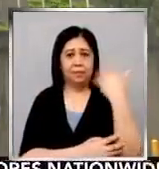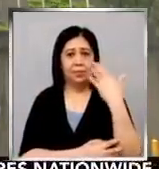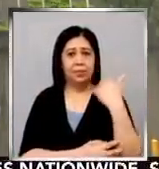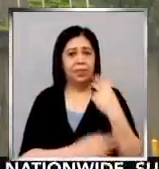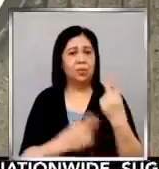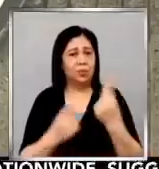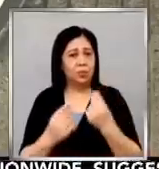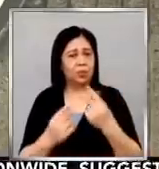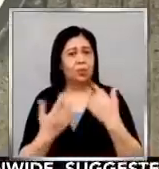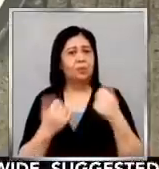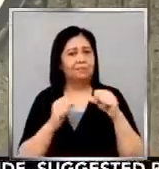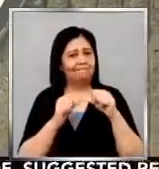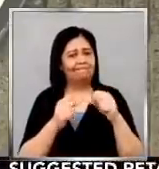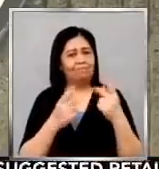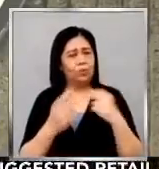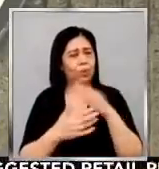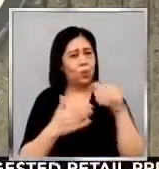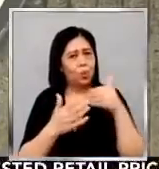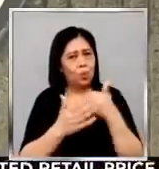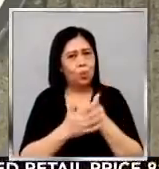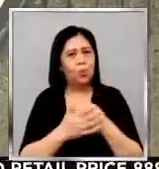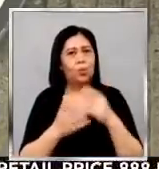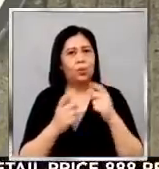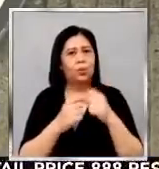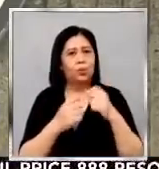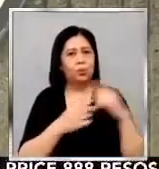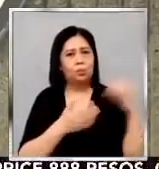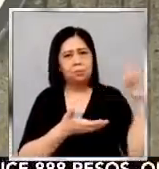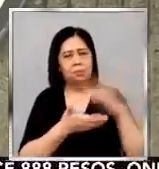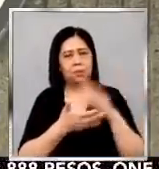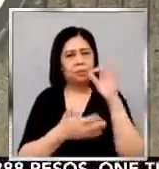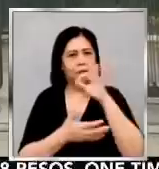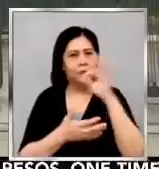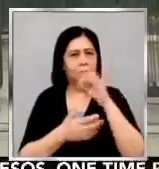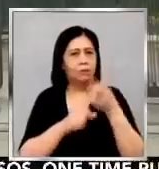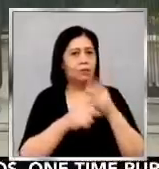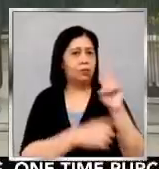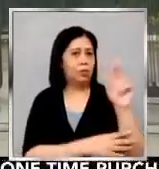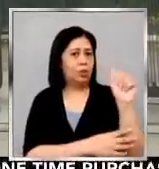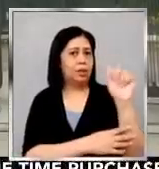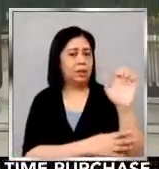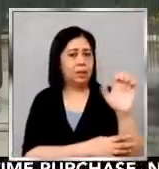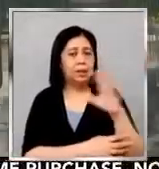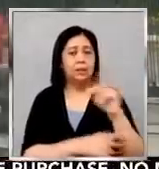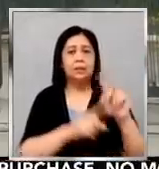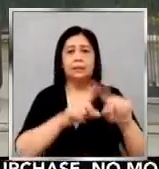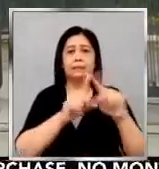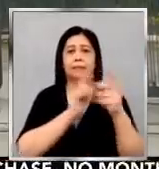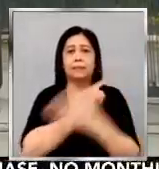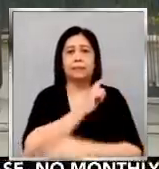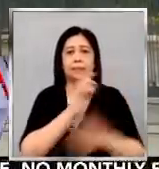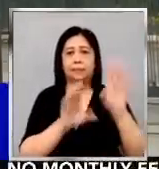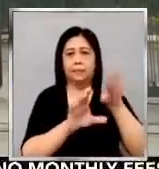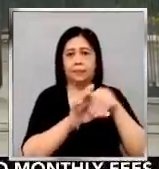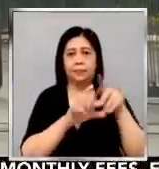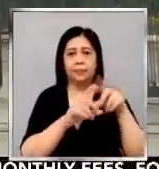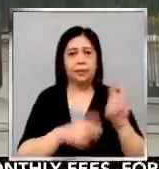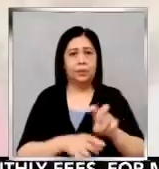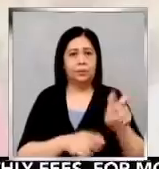ginagawa nila ang lahat para mapauwi ang mga Pilipino sa UAE at iba pang bansang kasama sa travel